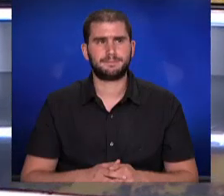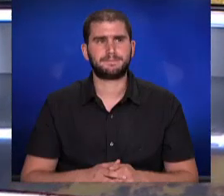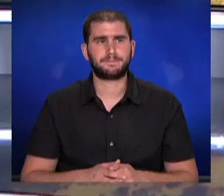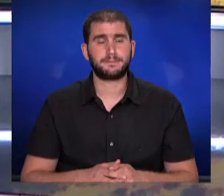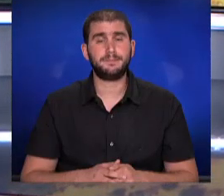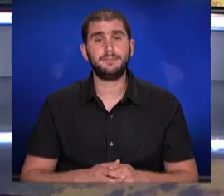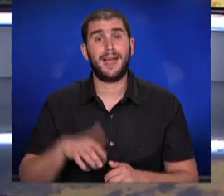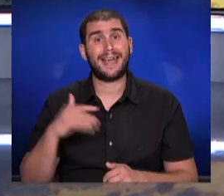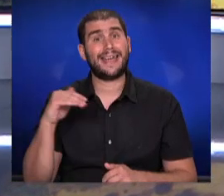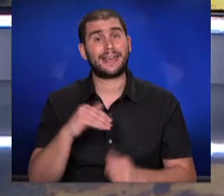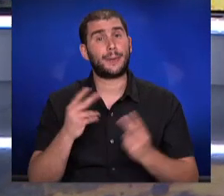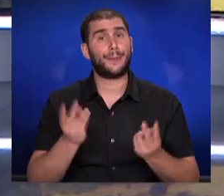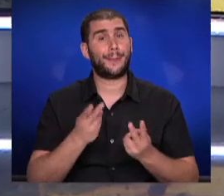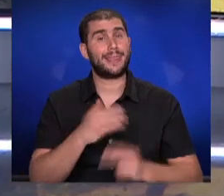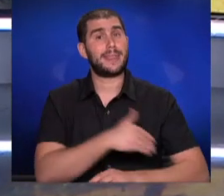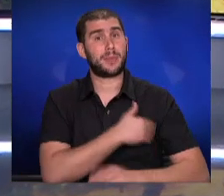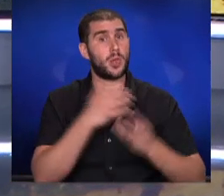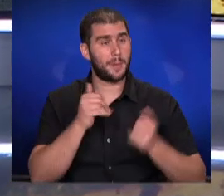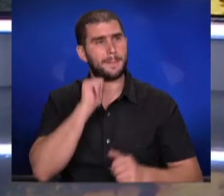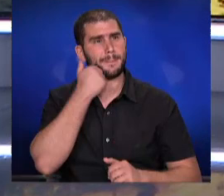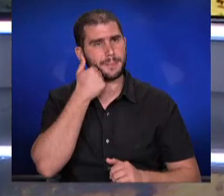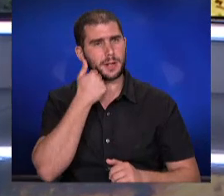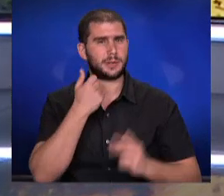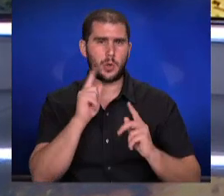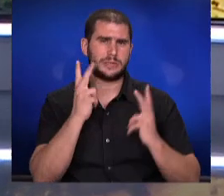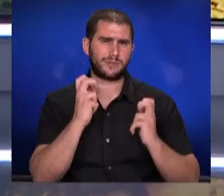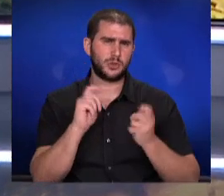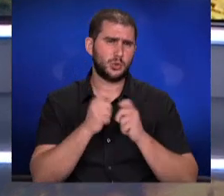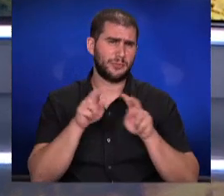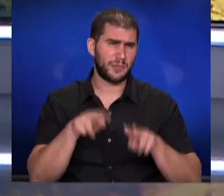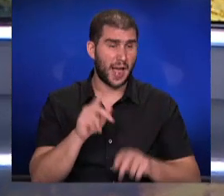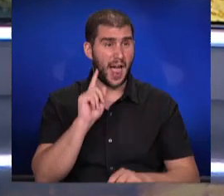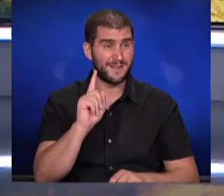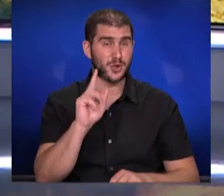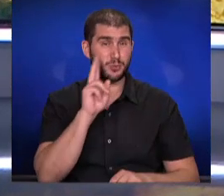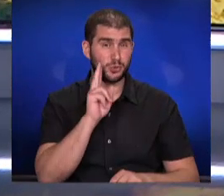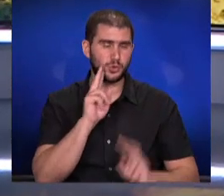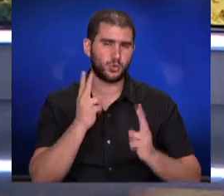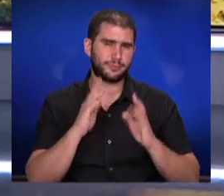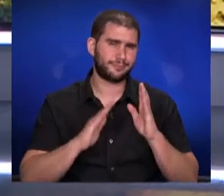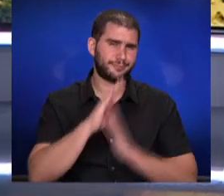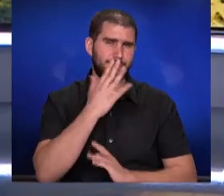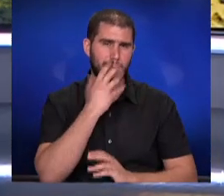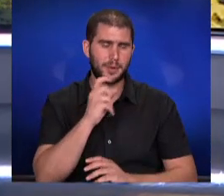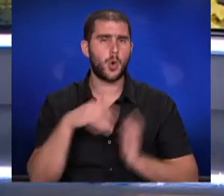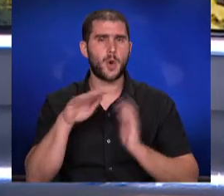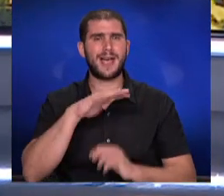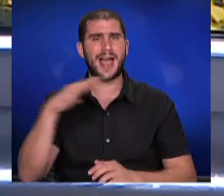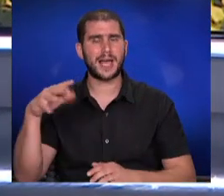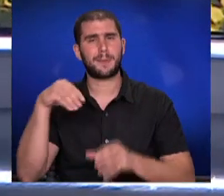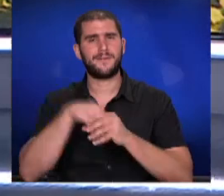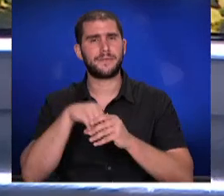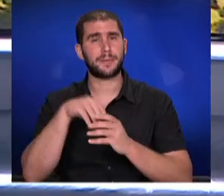אחרי ירידה קלה בטמפרטורות היום, מחר לא צפוי שינוי של ממש, אבל ביום שישי שוב יתחמם בעיקר בערים ובפנים